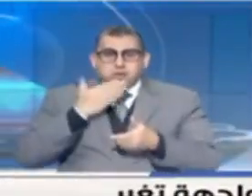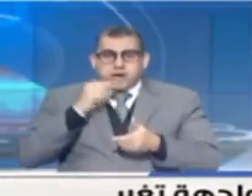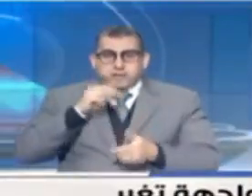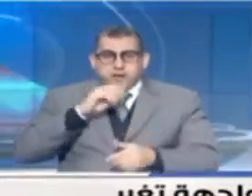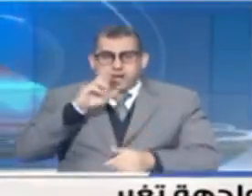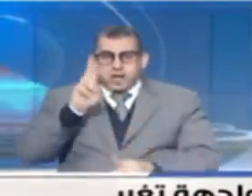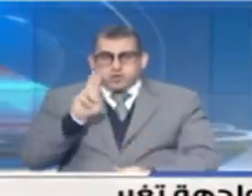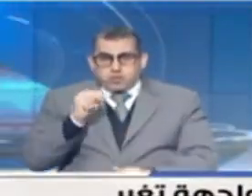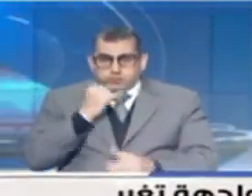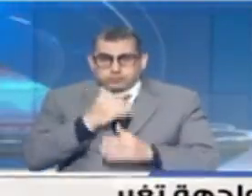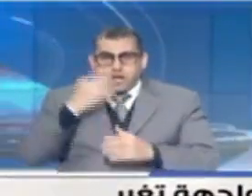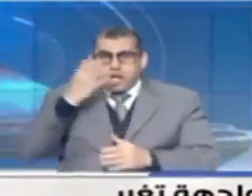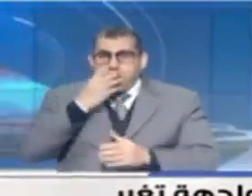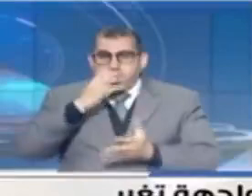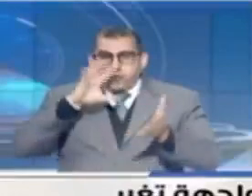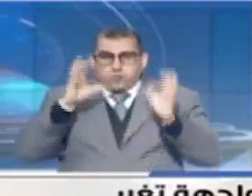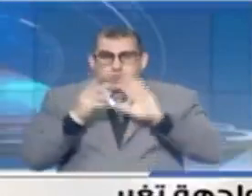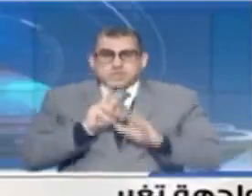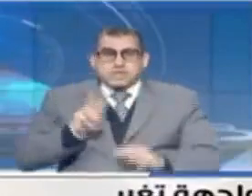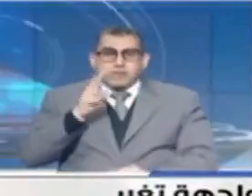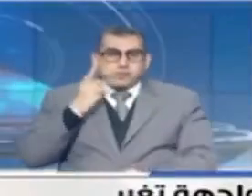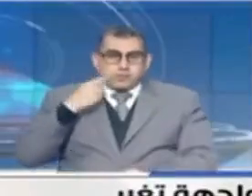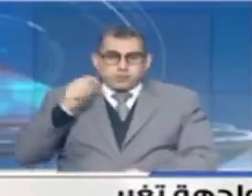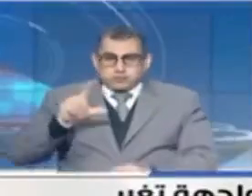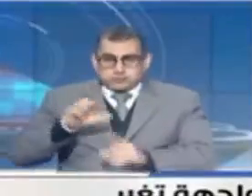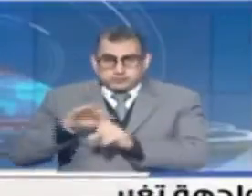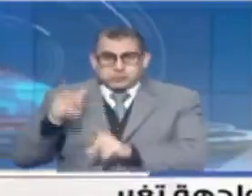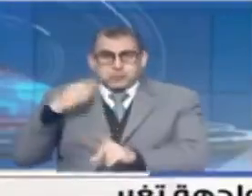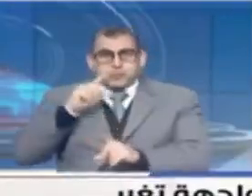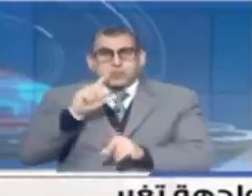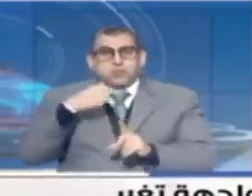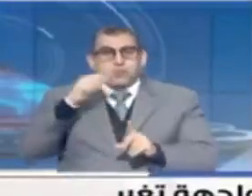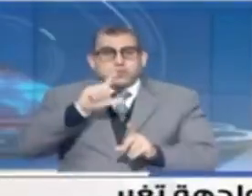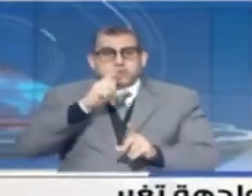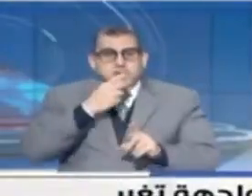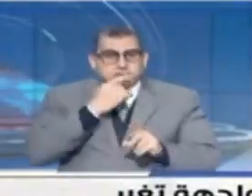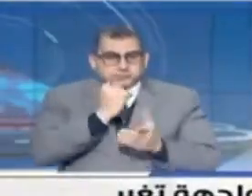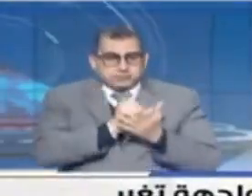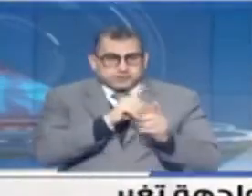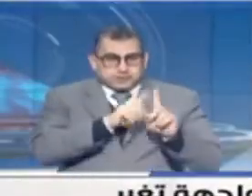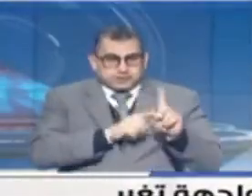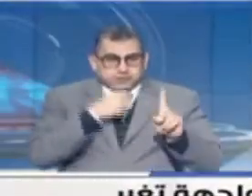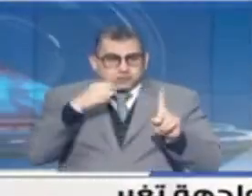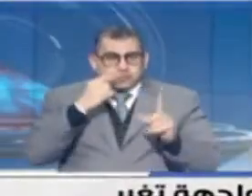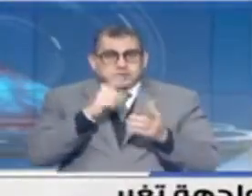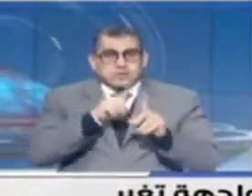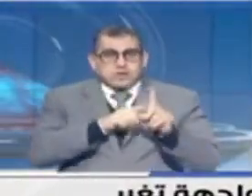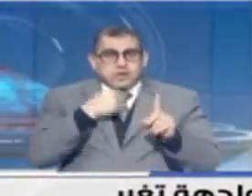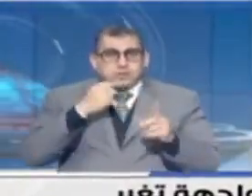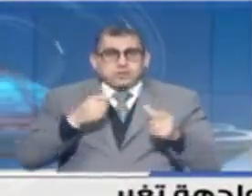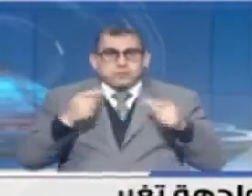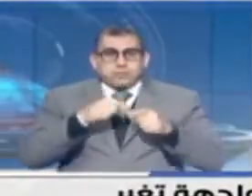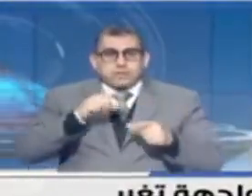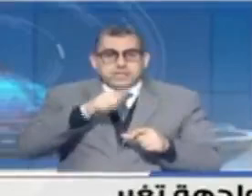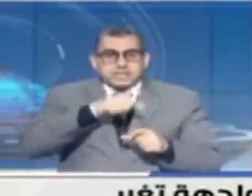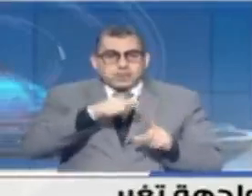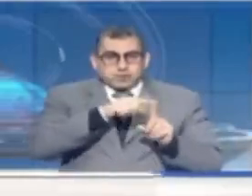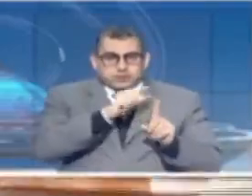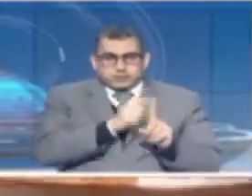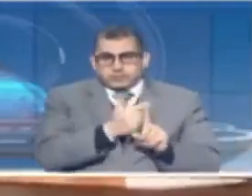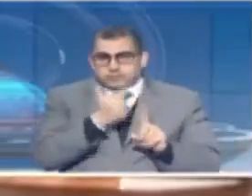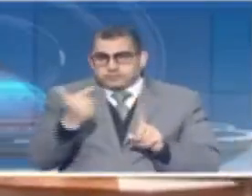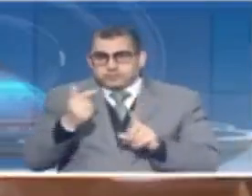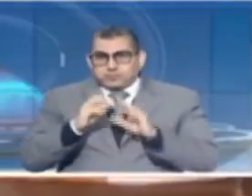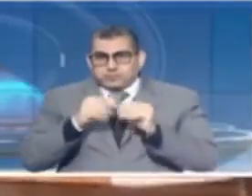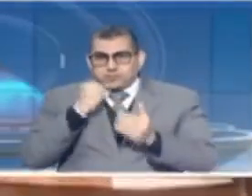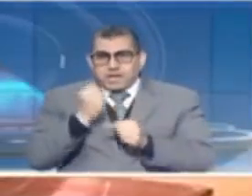المناخ COP27 والوزير البريطاني ألوك شارما رئيس الدورة 26 للمؤتمر. وأكد البيان